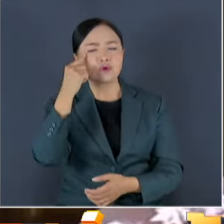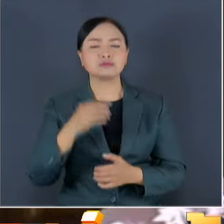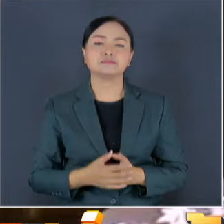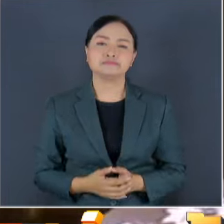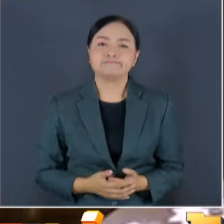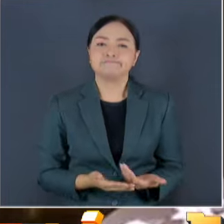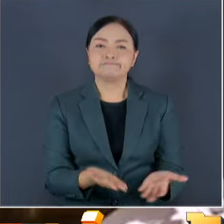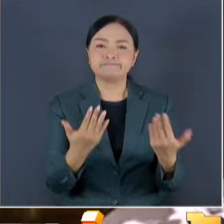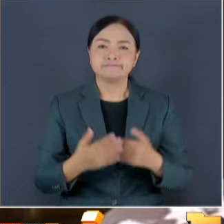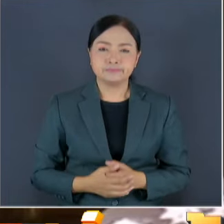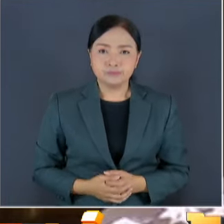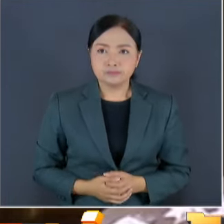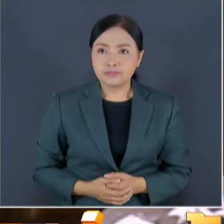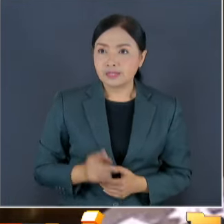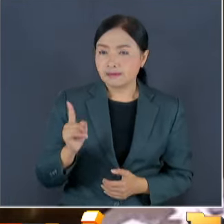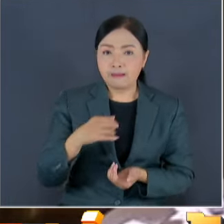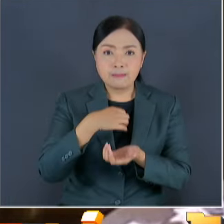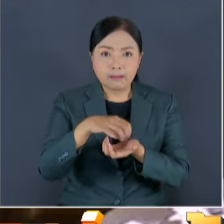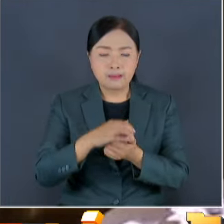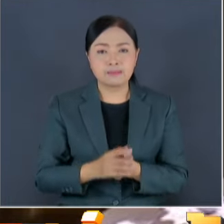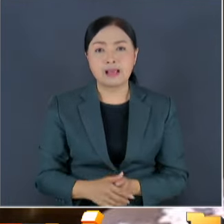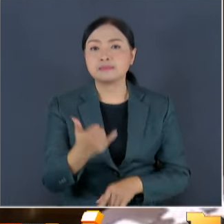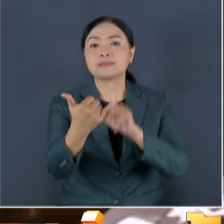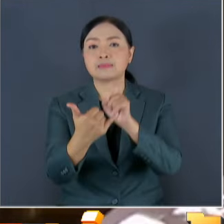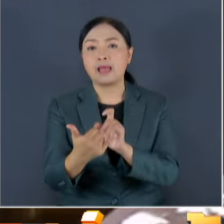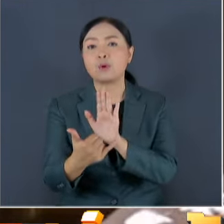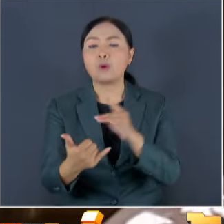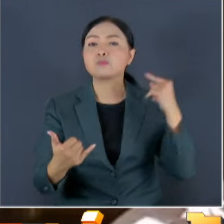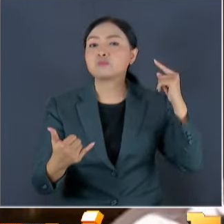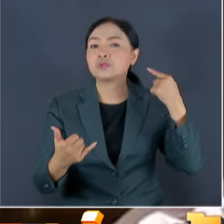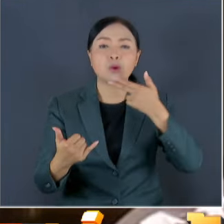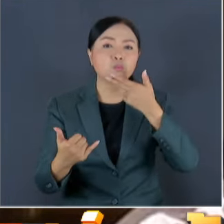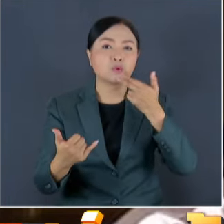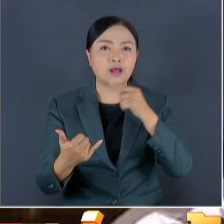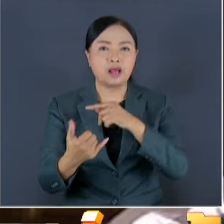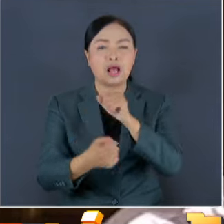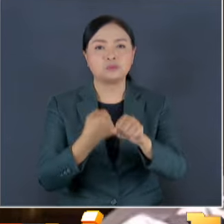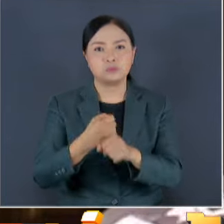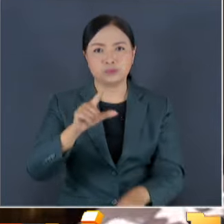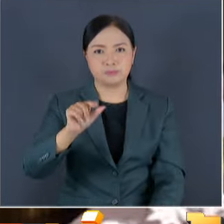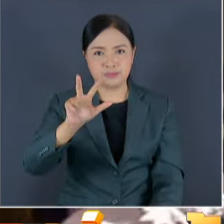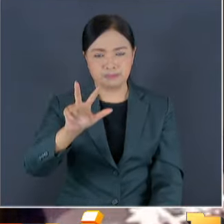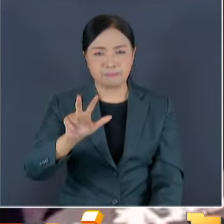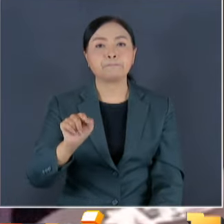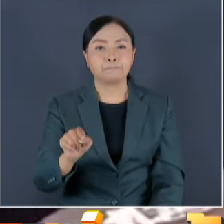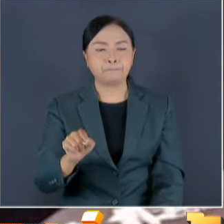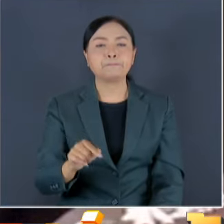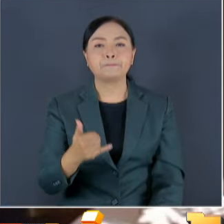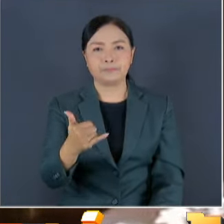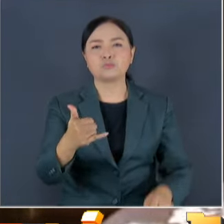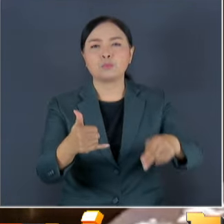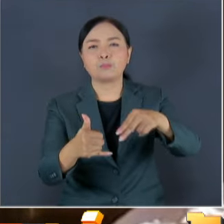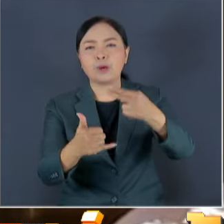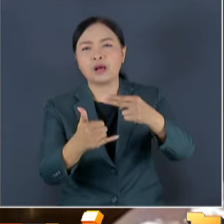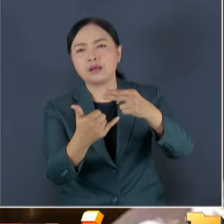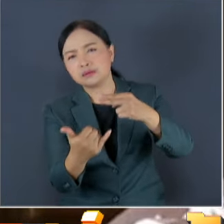างก็พูดถึงคดีการเสียชีวิตของน้องหวานเจี๊ยบฮะหรือว่านางสาวทมนวรรณอายุ23ปีเน็ตไอดอลเนี่ยนะฮะที่ถูกยิงเสียชีวิต